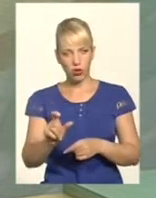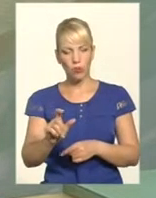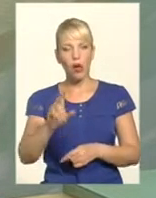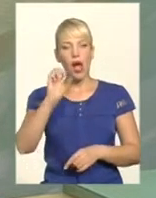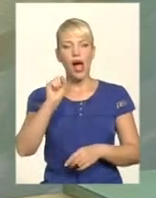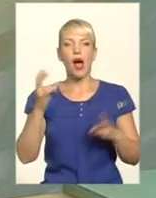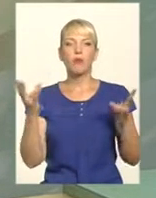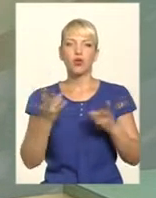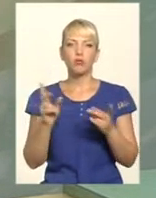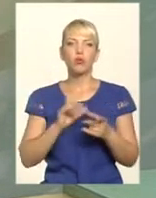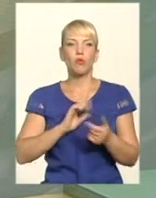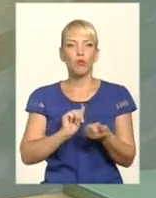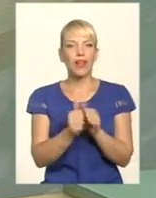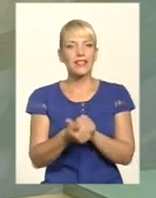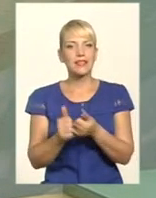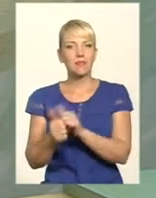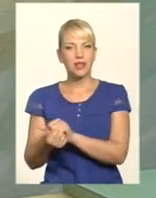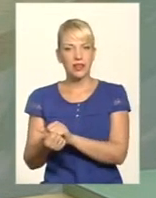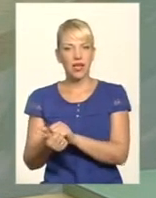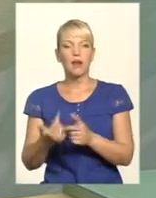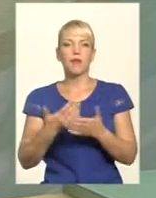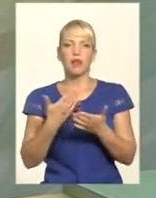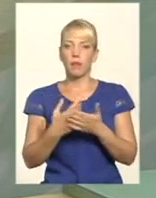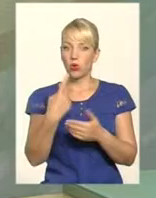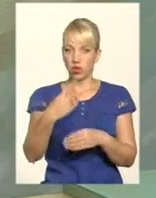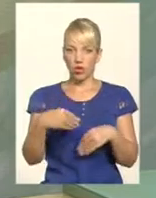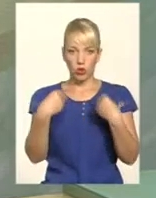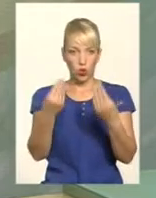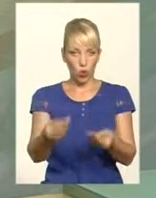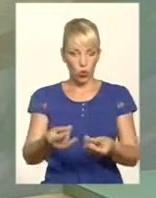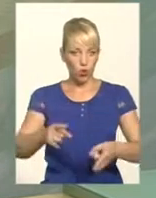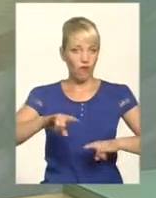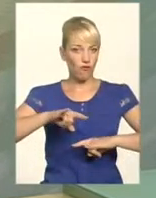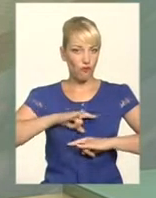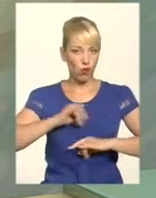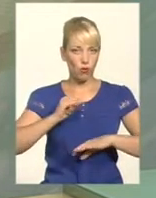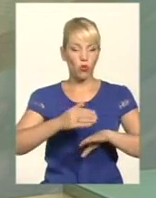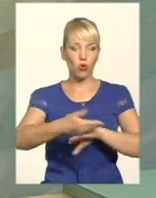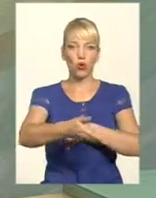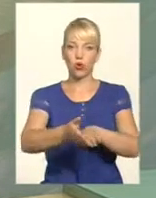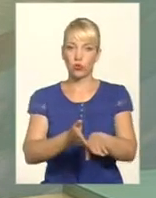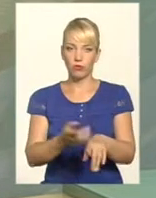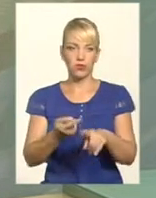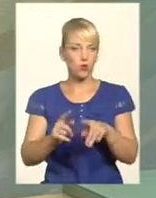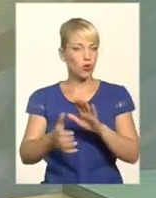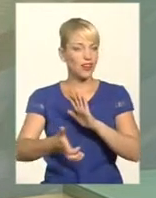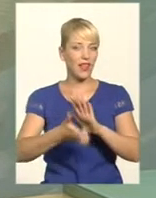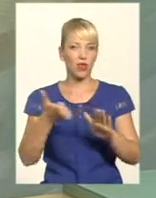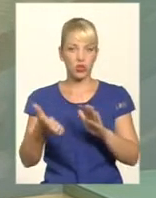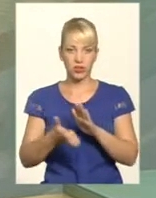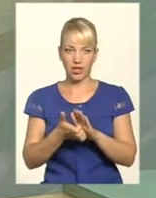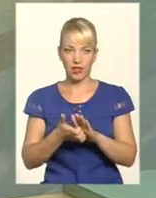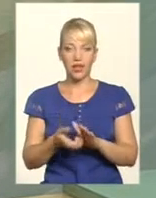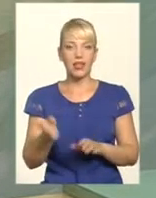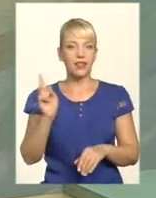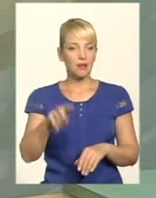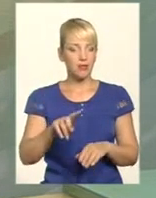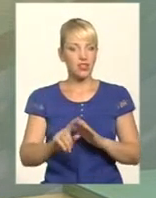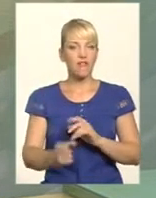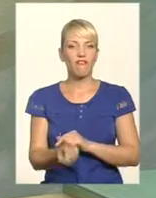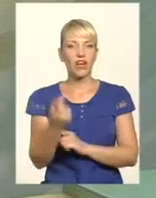щоб була і змінна форма. Тому що видати одну форму і одні бір – цього недостатньо. Тим більше виникає